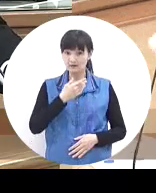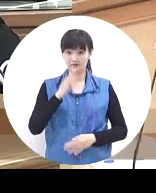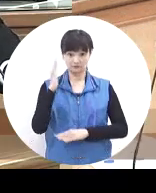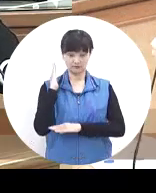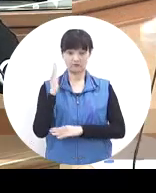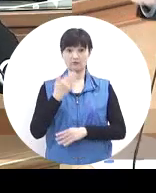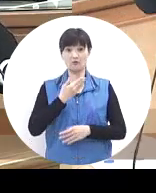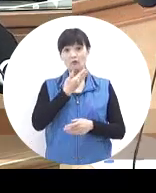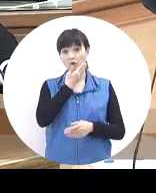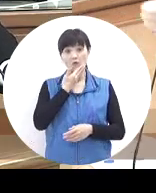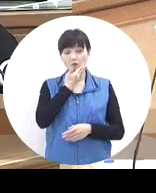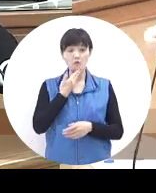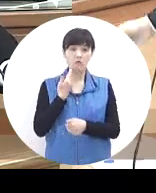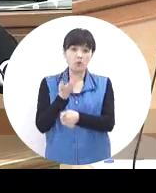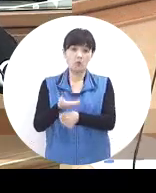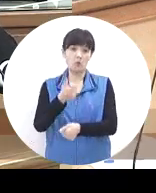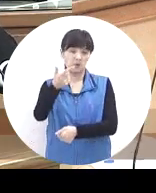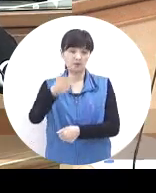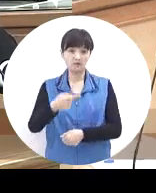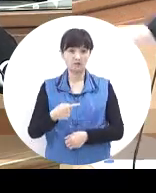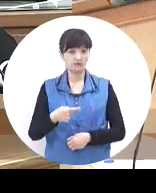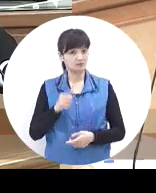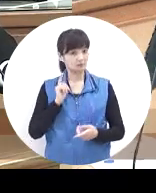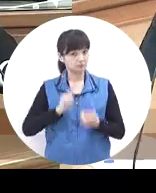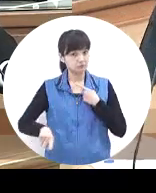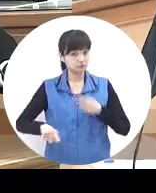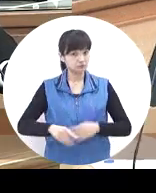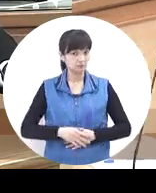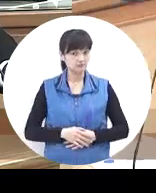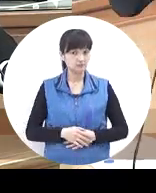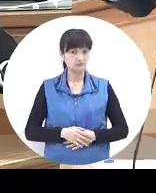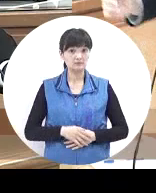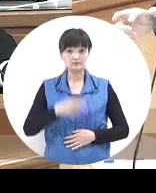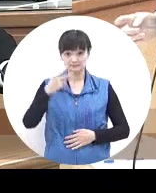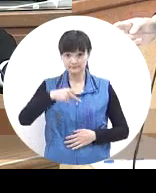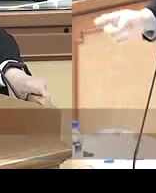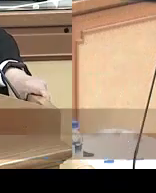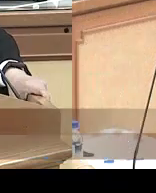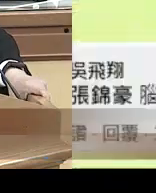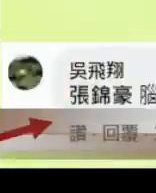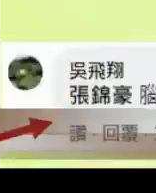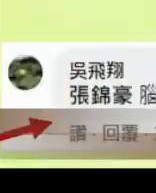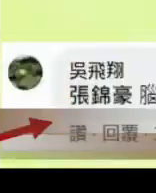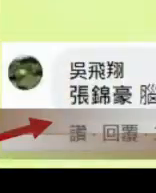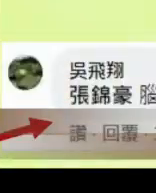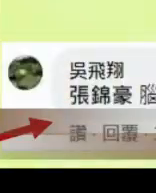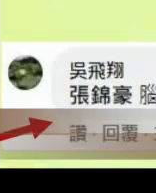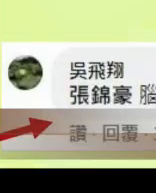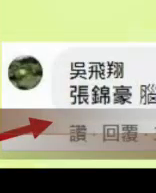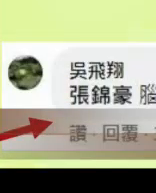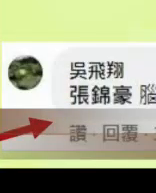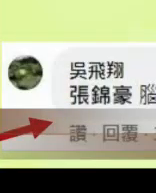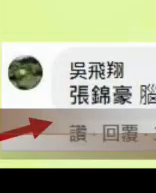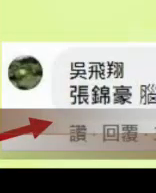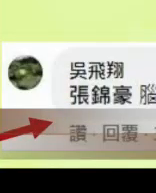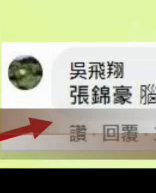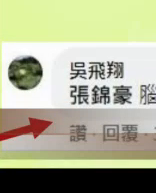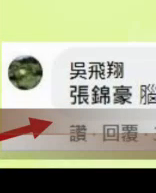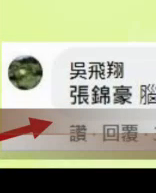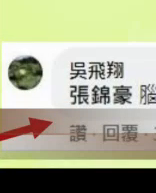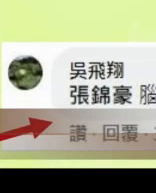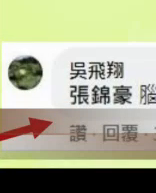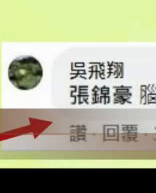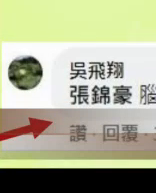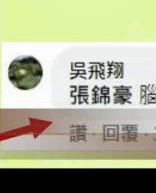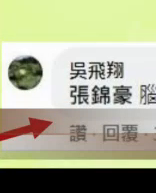他，对汐止人情何以堪？好，下一页。好，另外哈，拍谁？那个警察局长，这个是我昨天在网络上哈，有一些